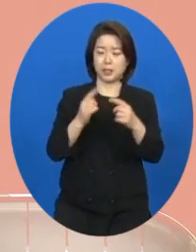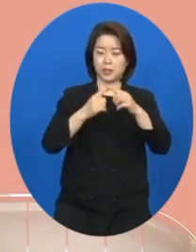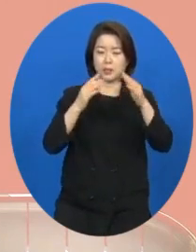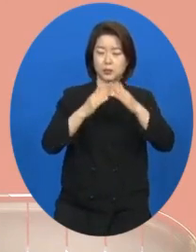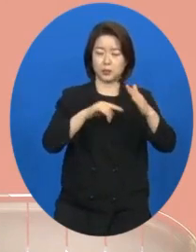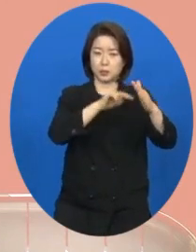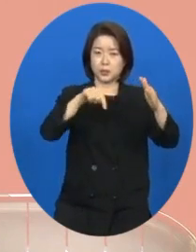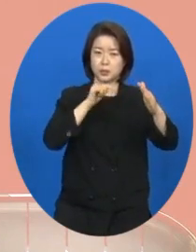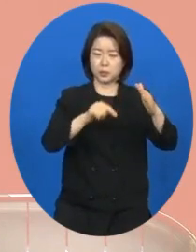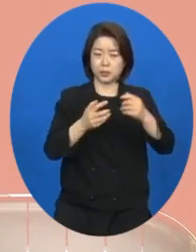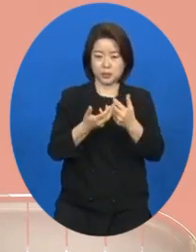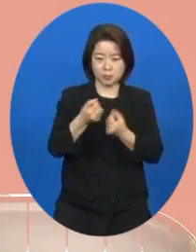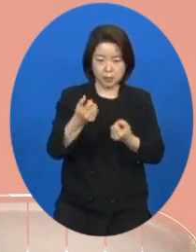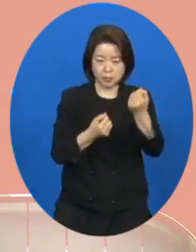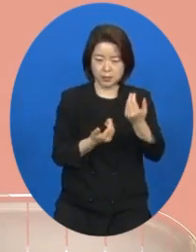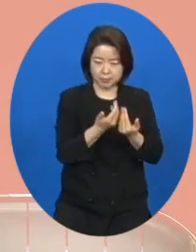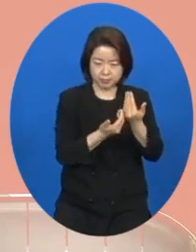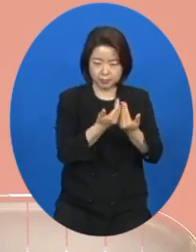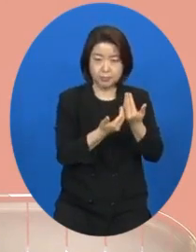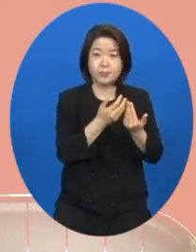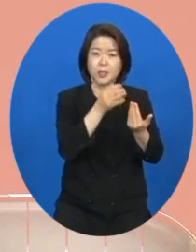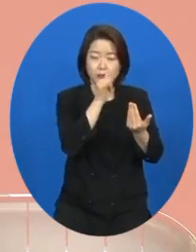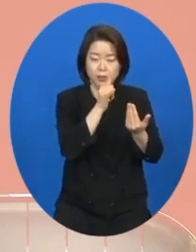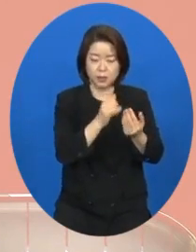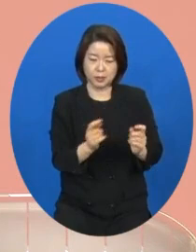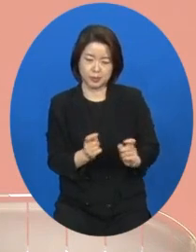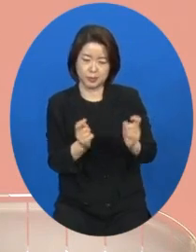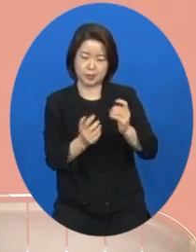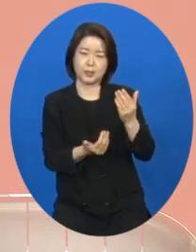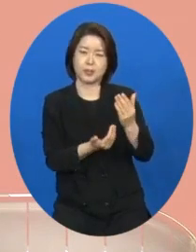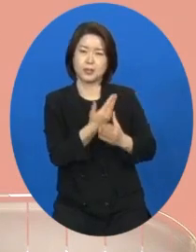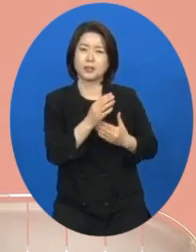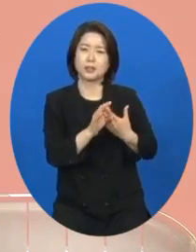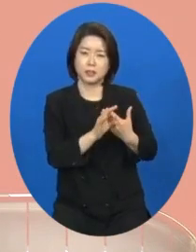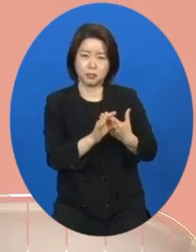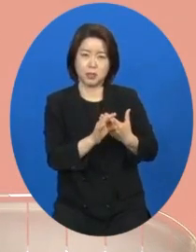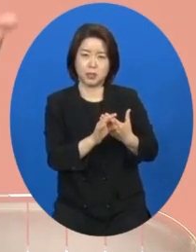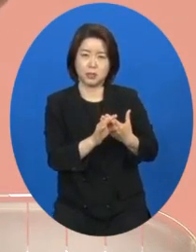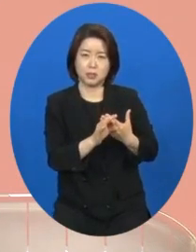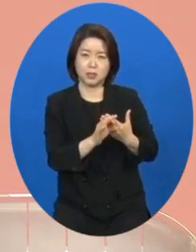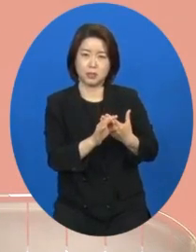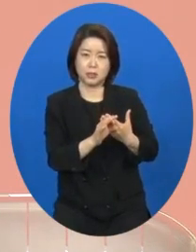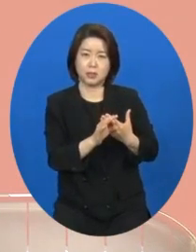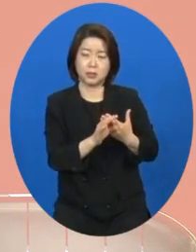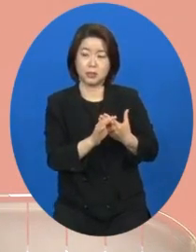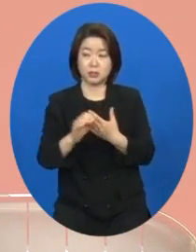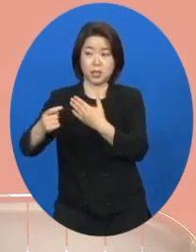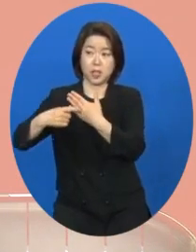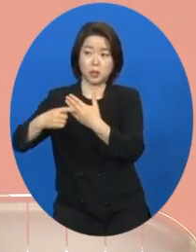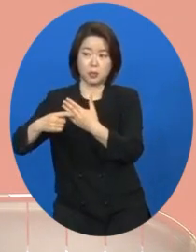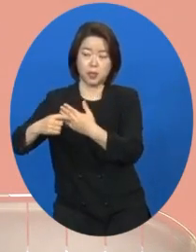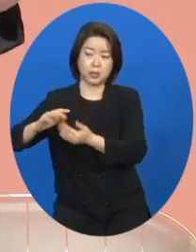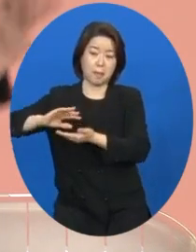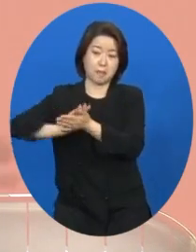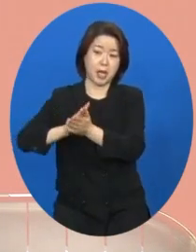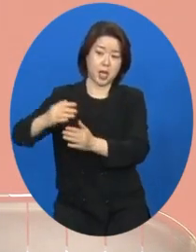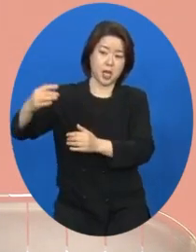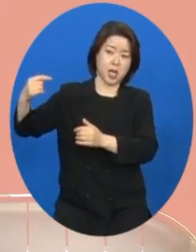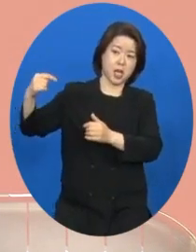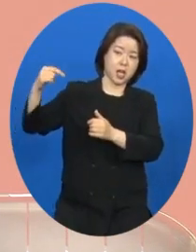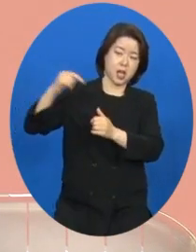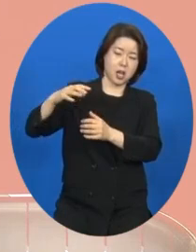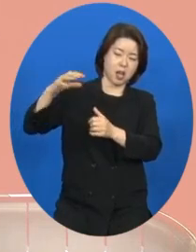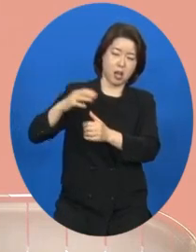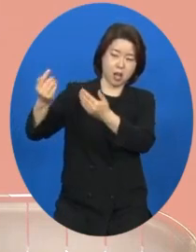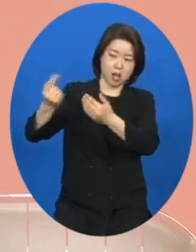사이에 분열이 생기고 서로 다툼이 일어나면, 그러면 외적인 핍박 앞에 그냥 속절없이 교회는